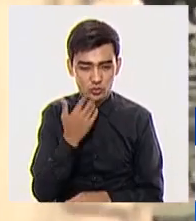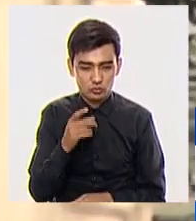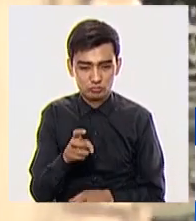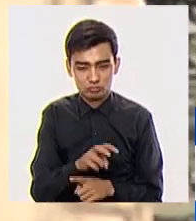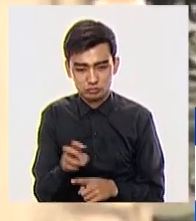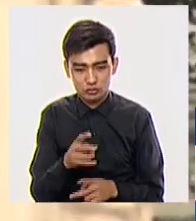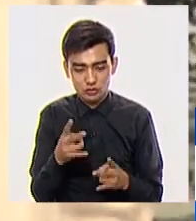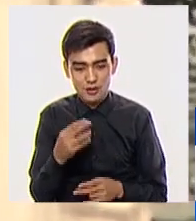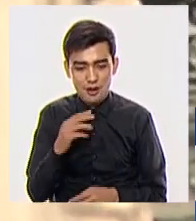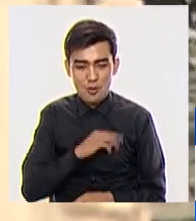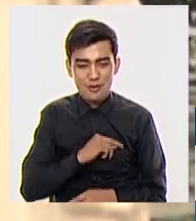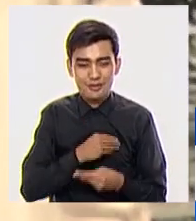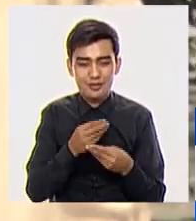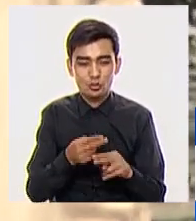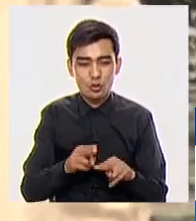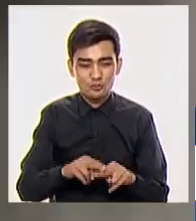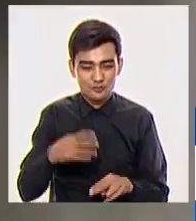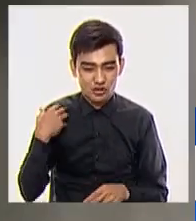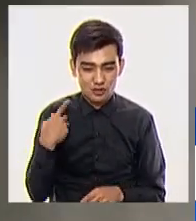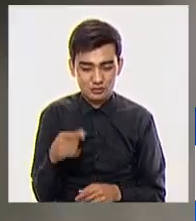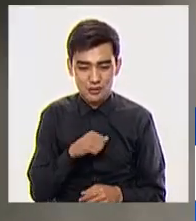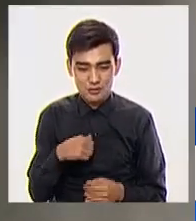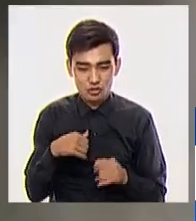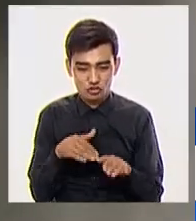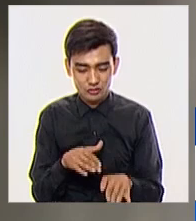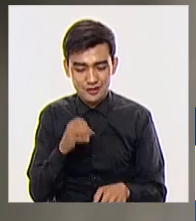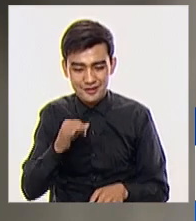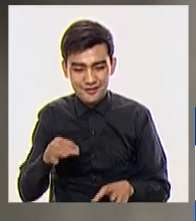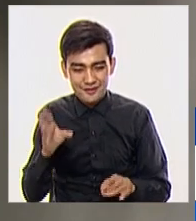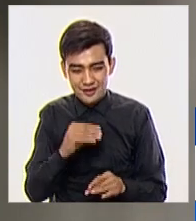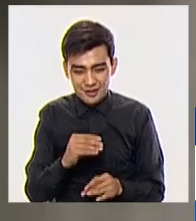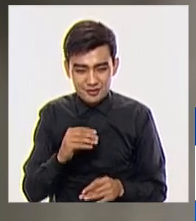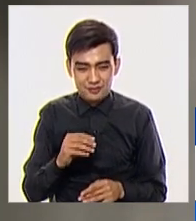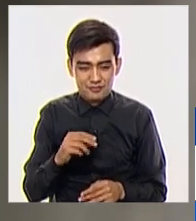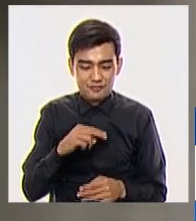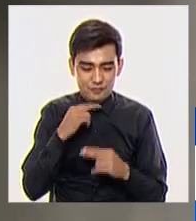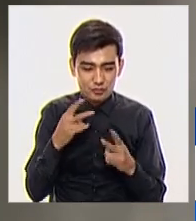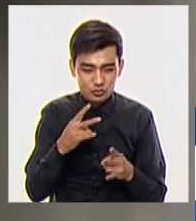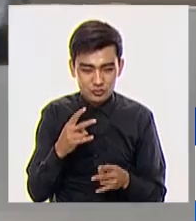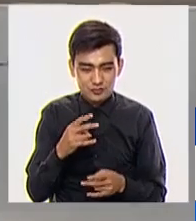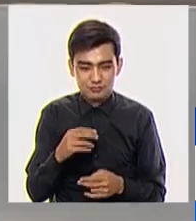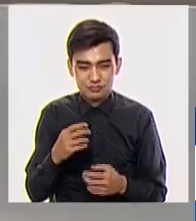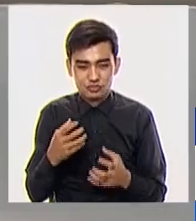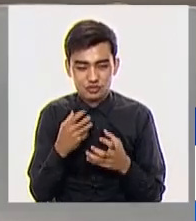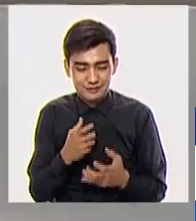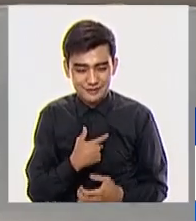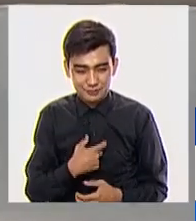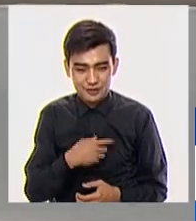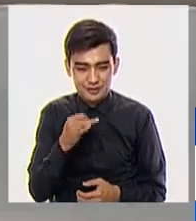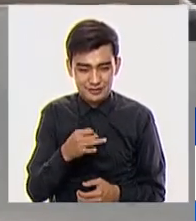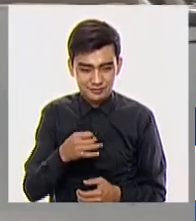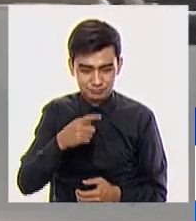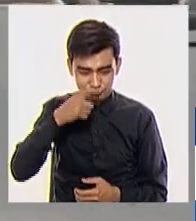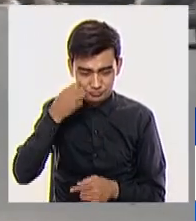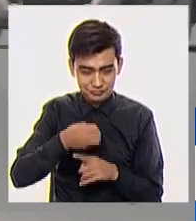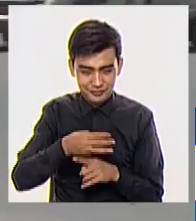мұны жұмыс беруші реттейді екен. Төтенше жағдайлар қызметінің мамандары тек сақтық шараларын хабарлаумен ғана шектеледі. Мұнайлы өңірдің ми қайнатар